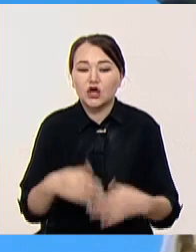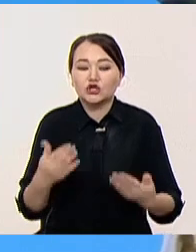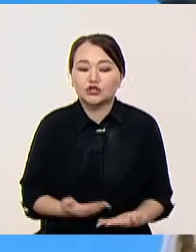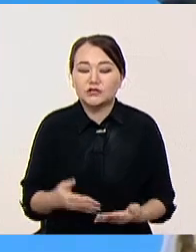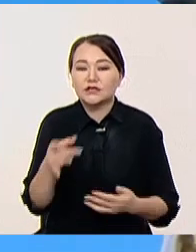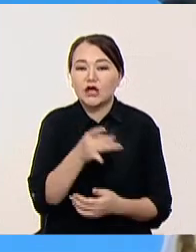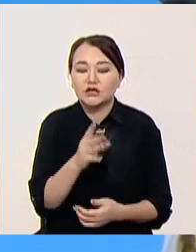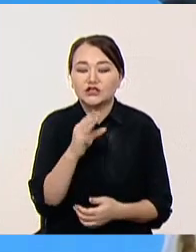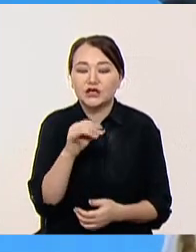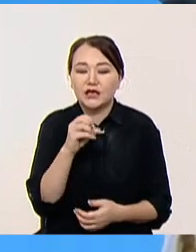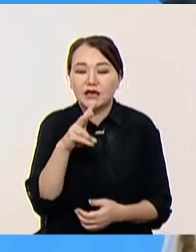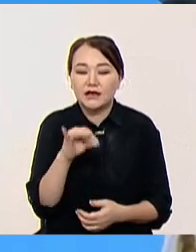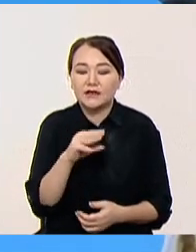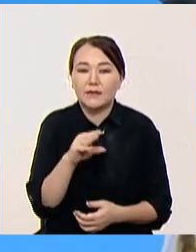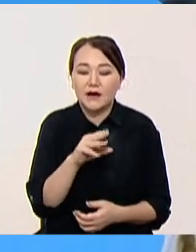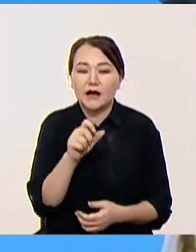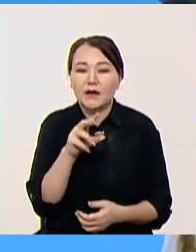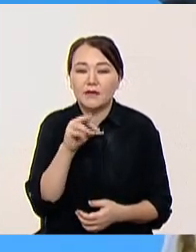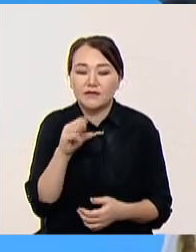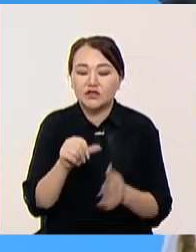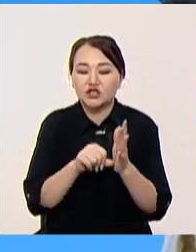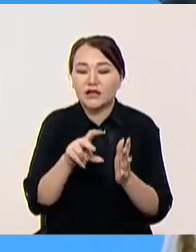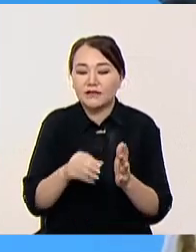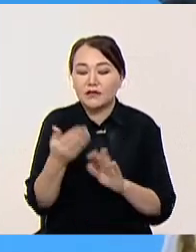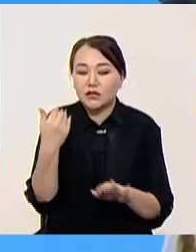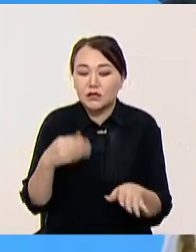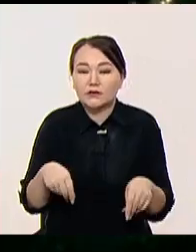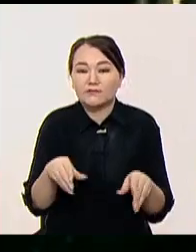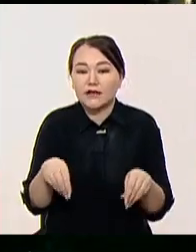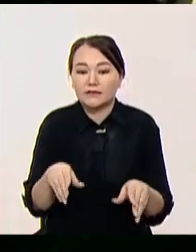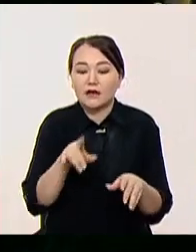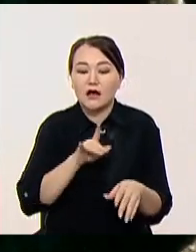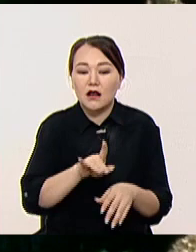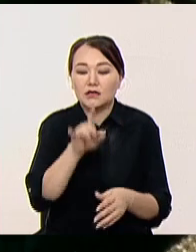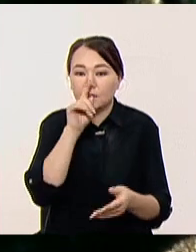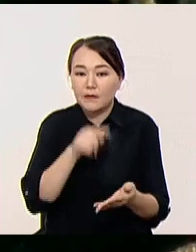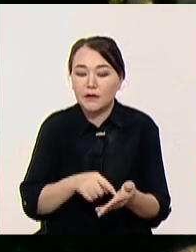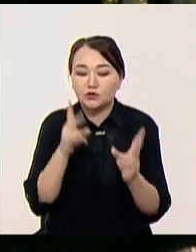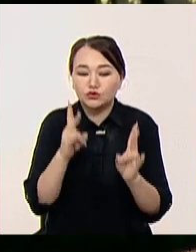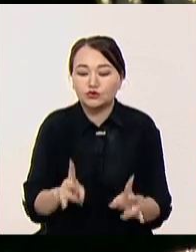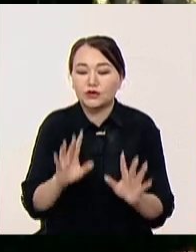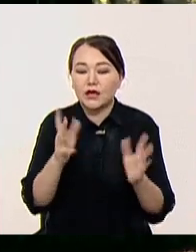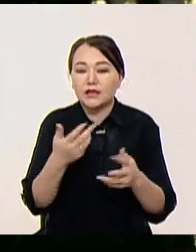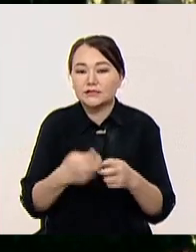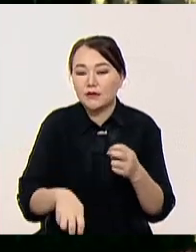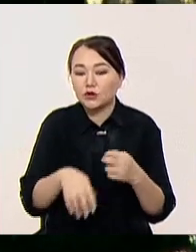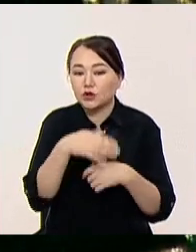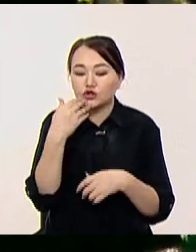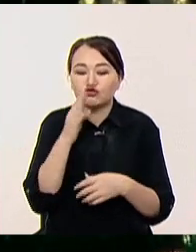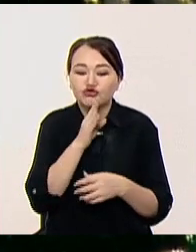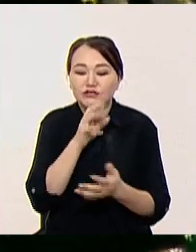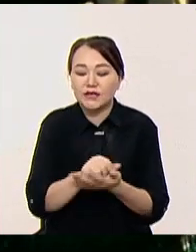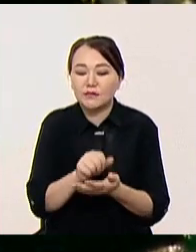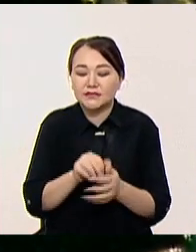Жительница района Щиеле Тамара Акмагамбетова 6 лет назад оказалась в инвалидной коляске. Но случившаяся трагедия не сломила ее. Женщина занялась